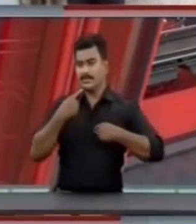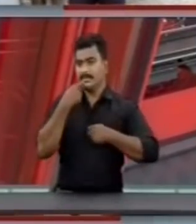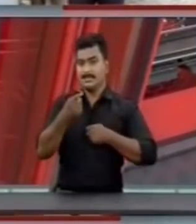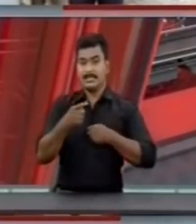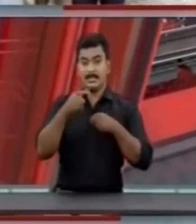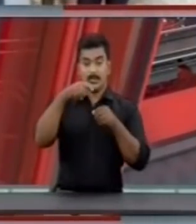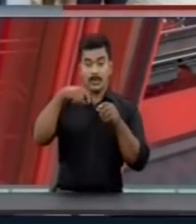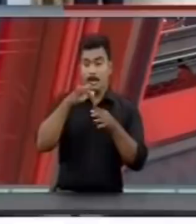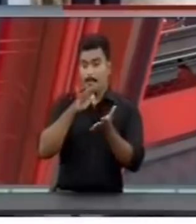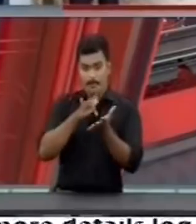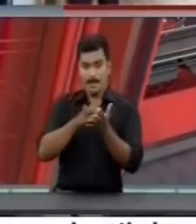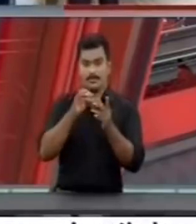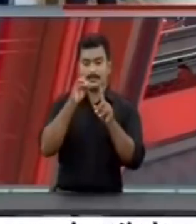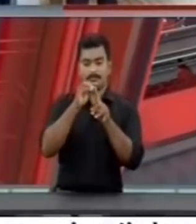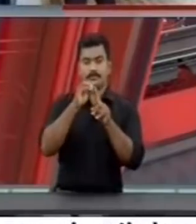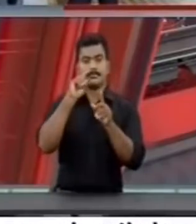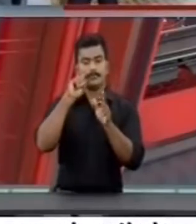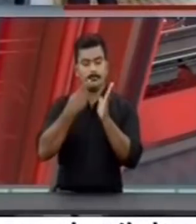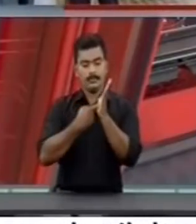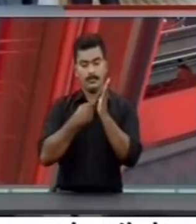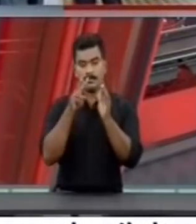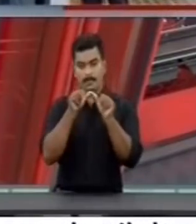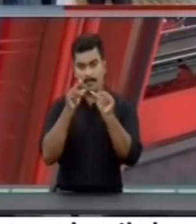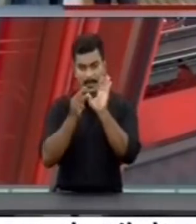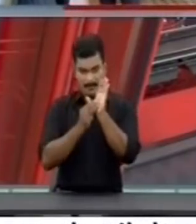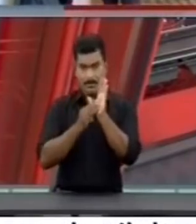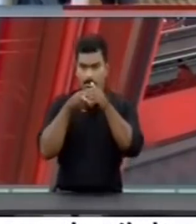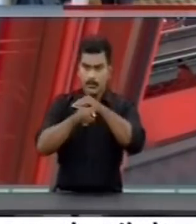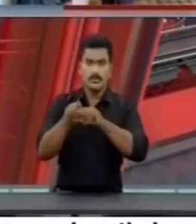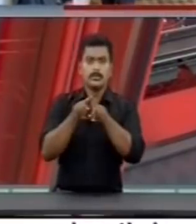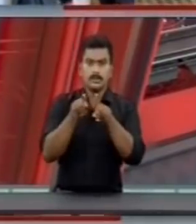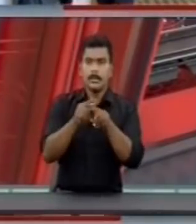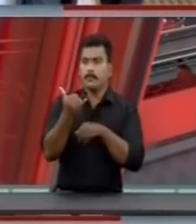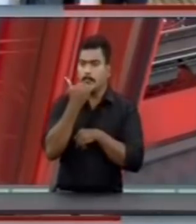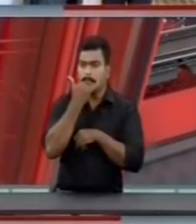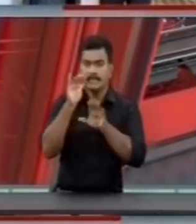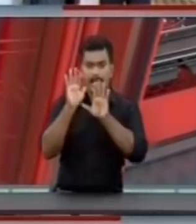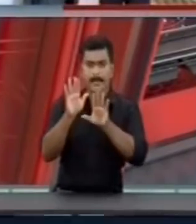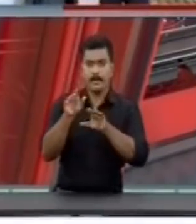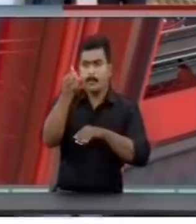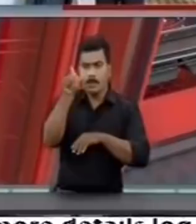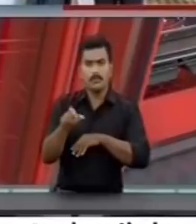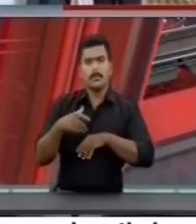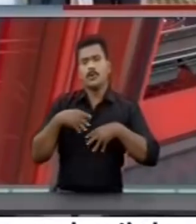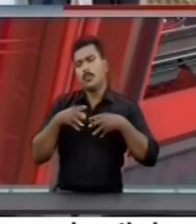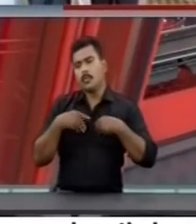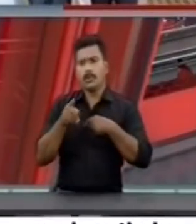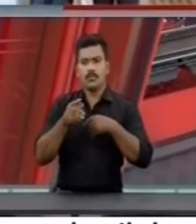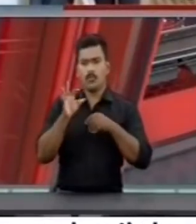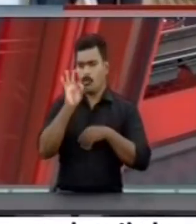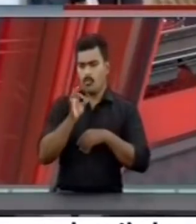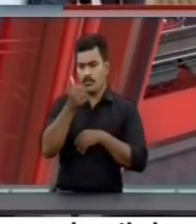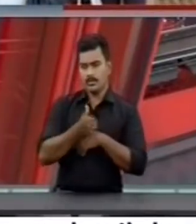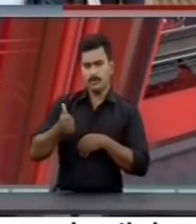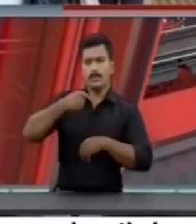മണ്ഡലങ്ങളിൽ ഇത്തരത്തിൽ ഫോം B സമർപ്പിക്കുന്നതിൽ ചില പിഴവുകൾ സംഭവിച്ചു. അതിൽ അവിടുത്തെ റിട്ടേണിംഗ് ഓഫീസർ അവർക്കത് പിന്നീട് സമർപ്പിക്കാനുള്ള സാവകാശം